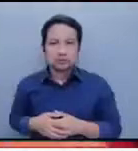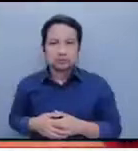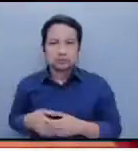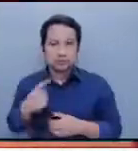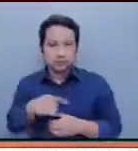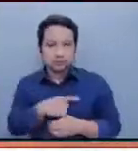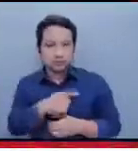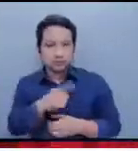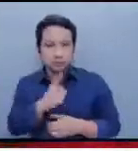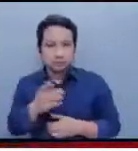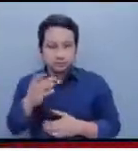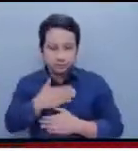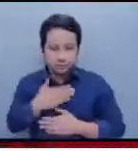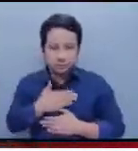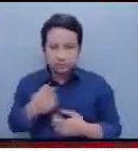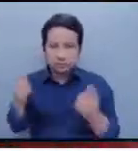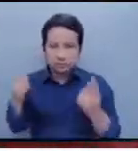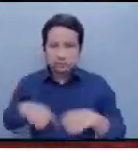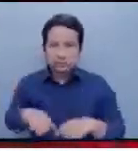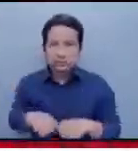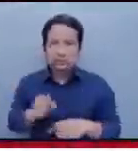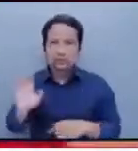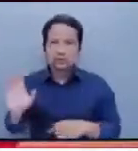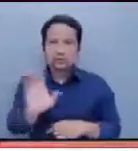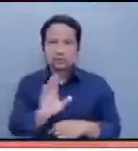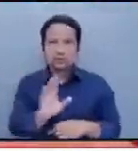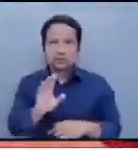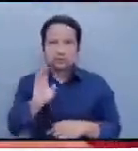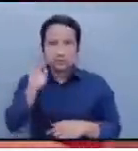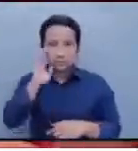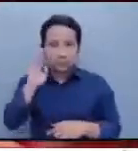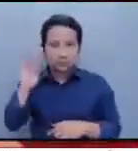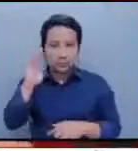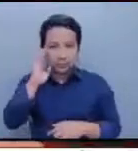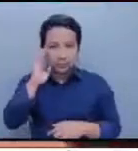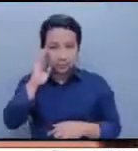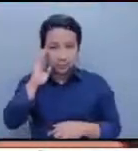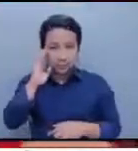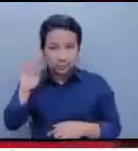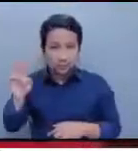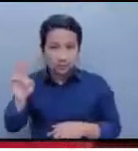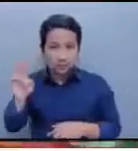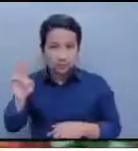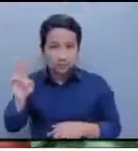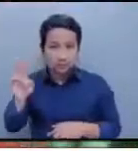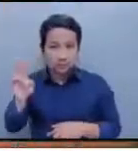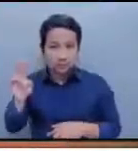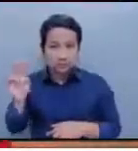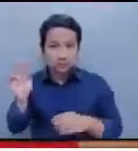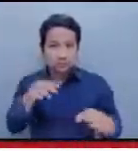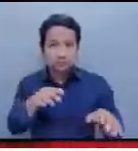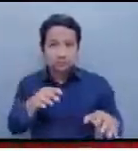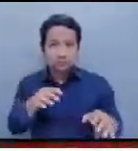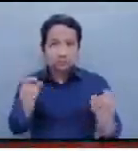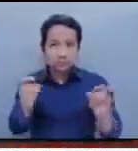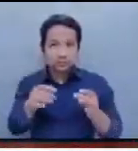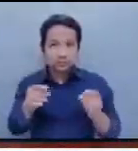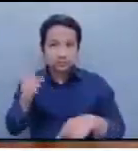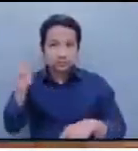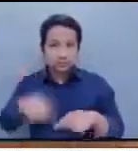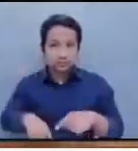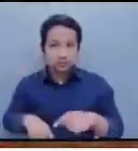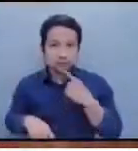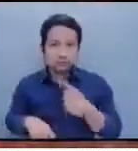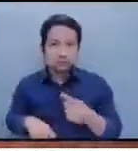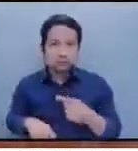we're so happy you're here," kasi sabi nila yung mga BBM daw hindi kaya mag Starbucks at hindi